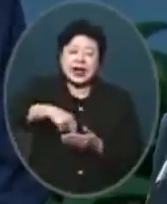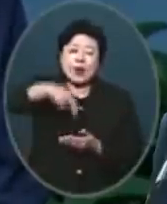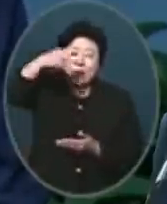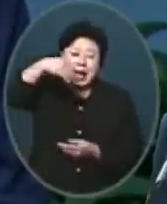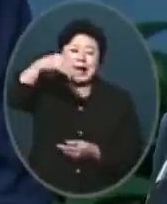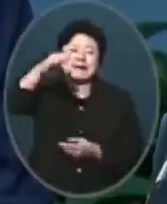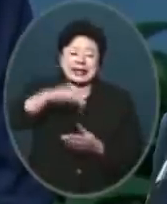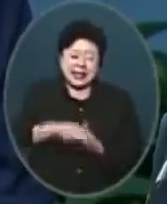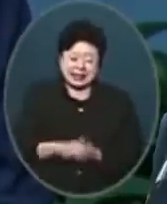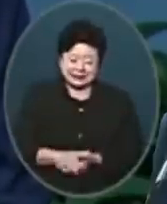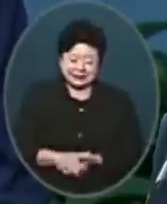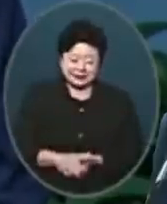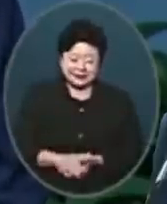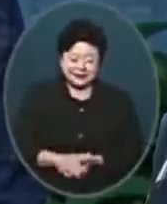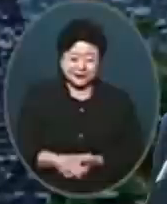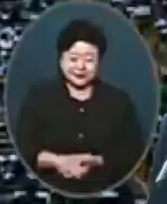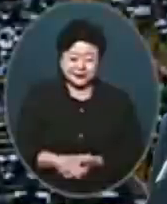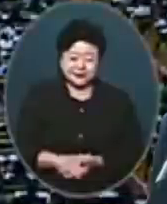것입니다.